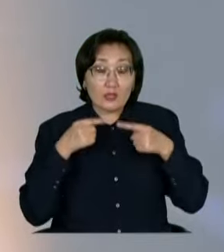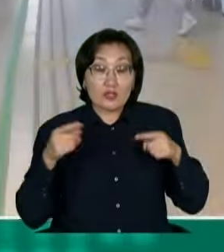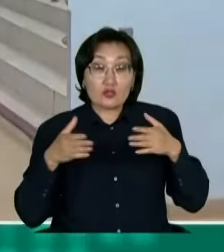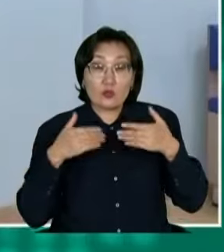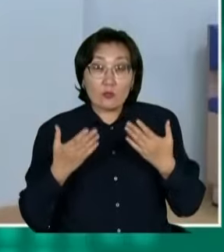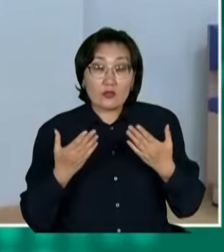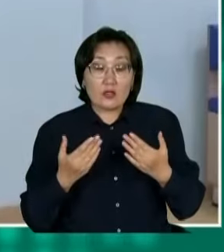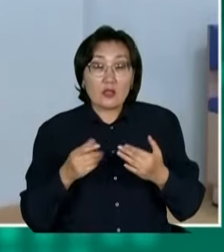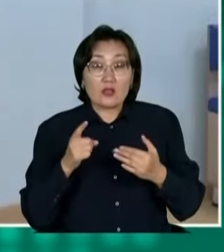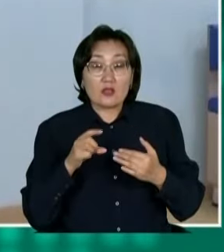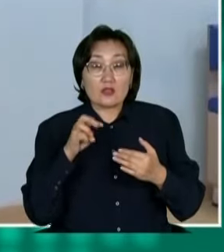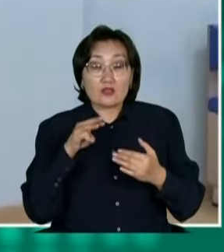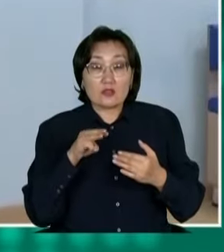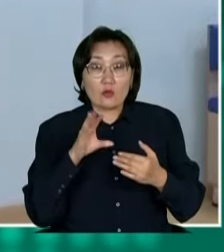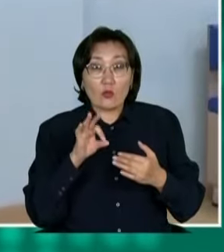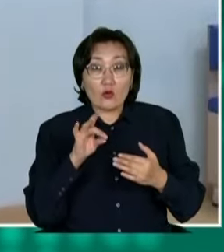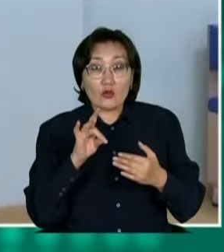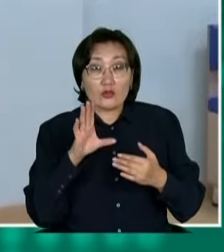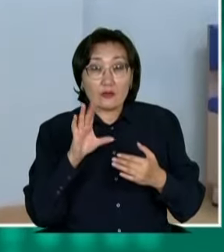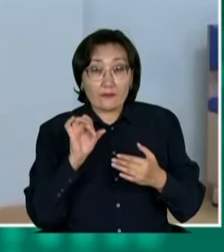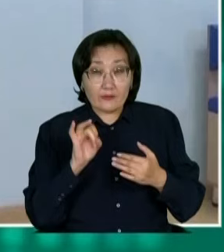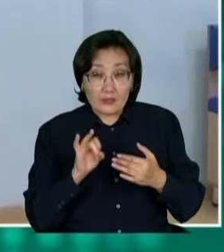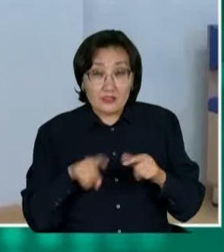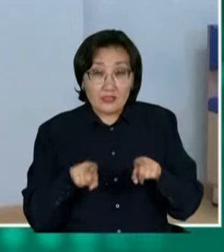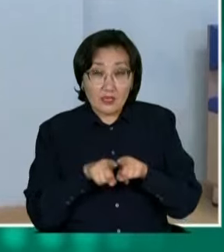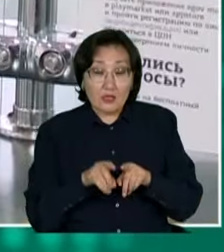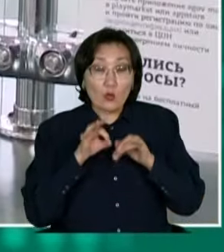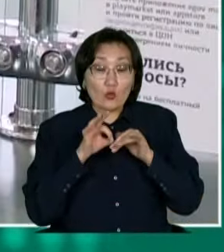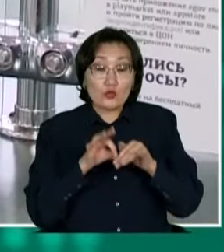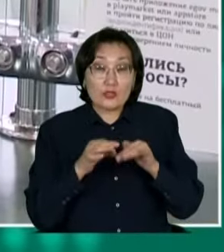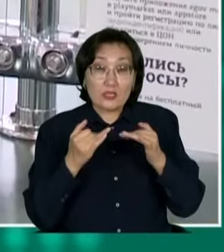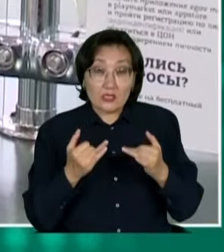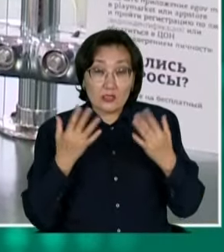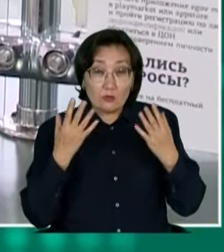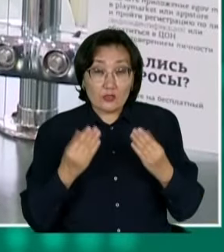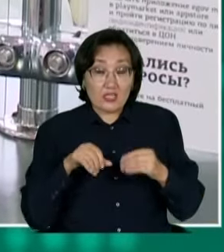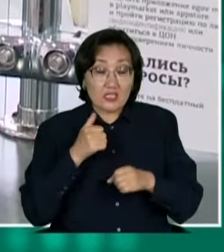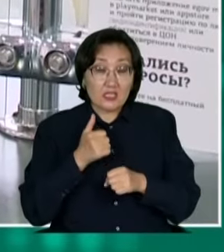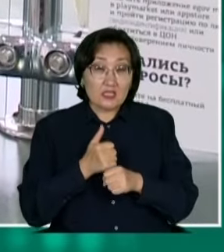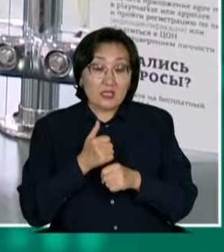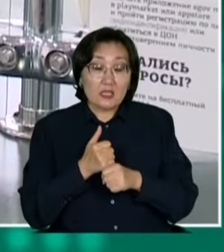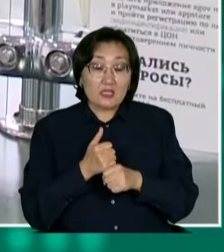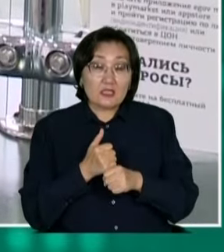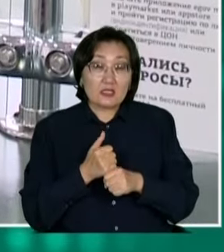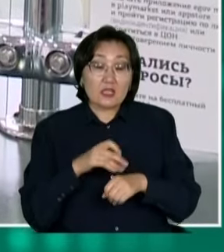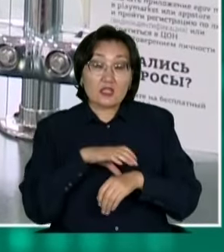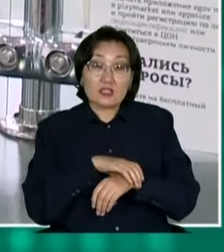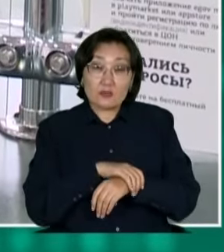кәдімгі жіті респираторлық вирустық инфекция түрінде өтіп жатыр қазіргі кездері. Негізінен